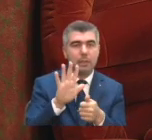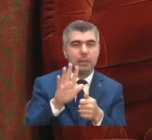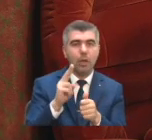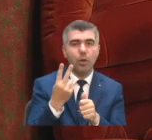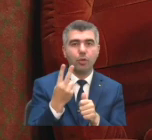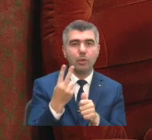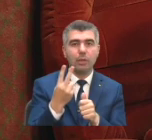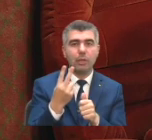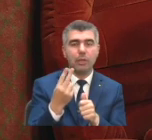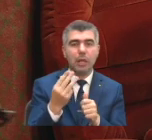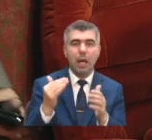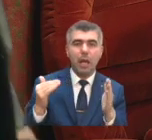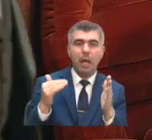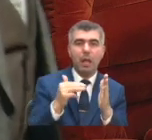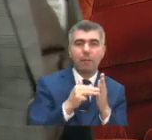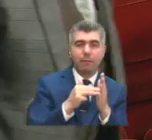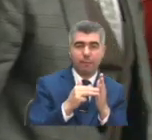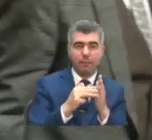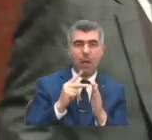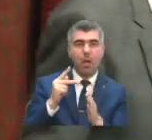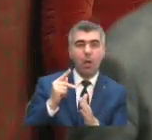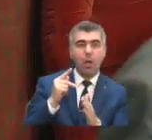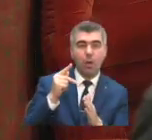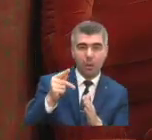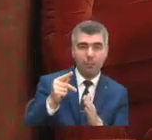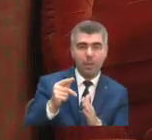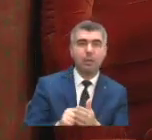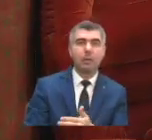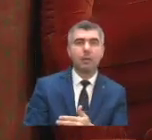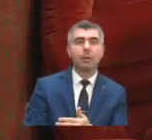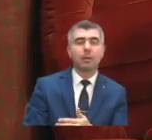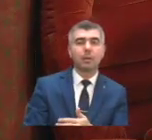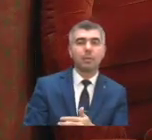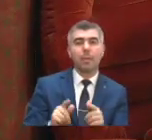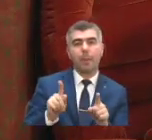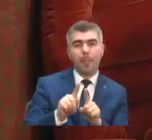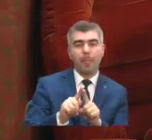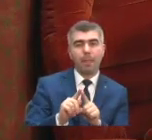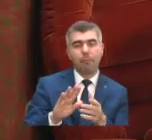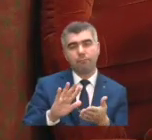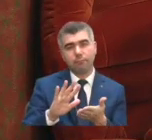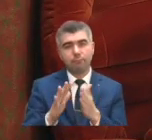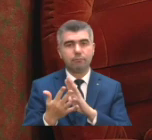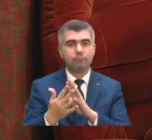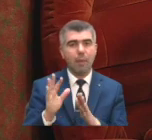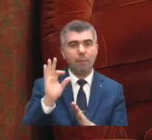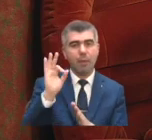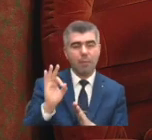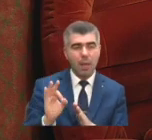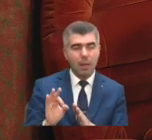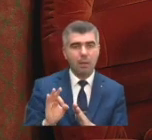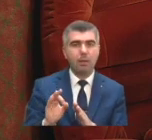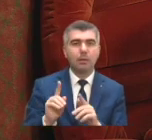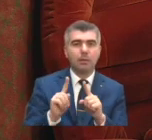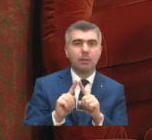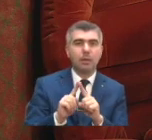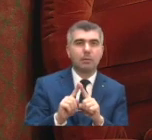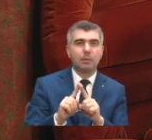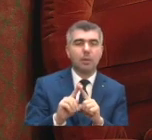26,000 كيلومتر واللي مكنات من الوصول إلى نسبة ديال فك العزلة